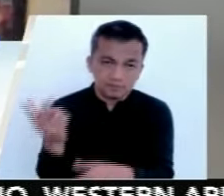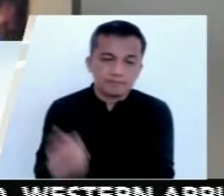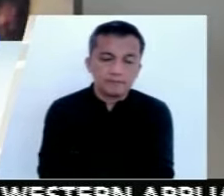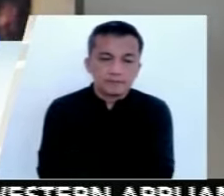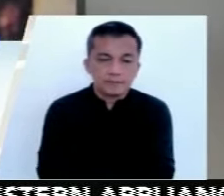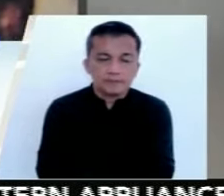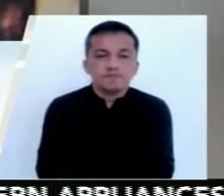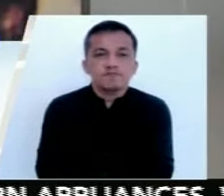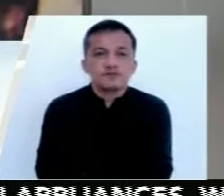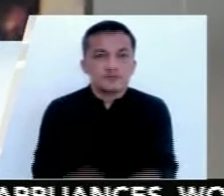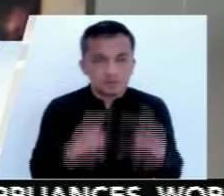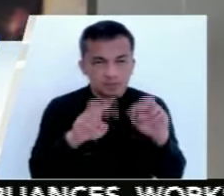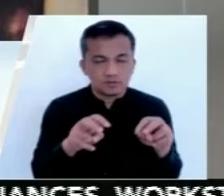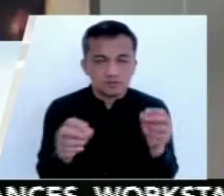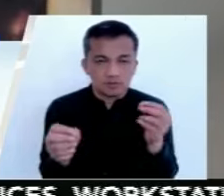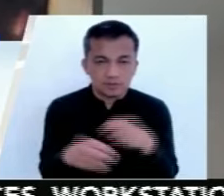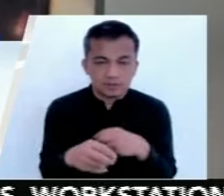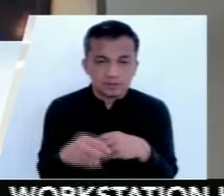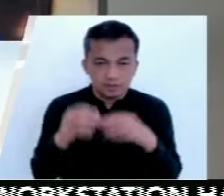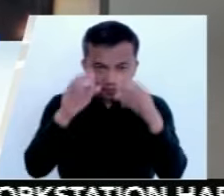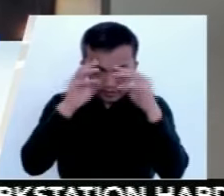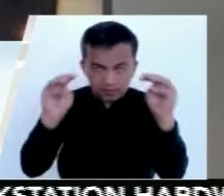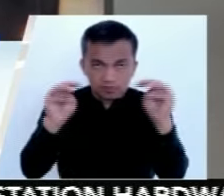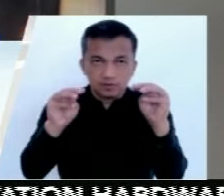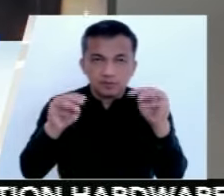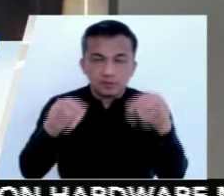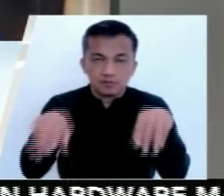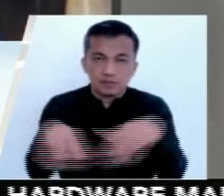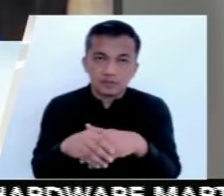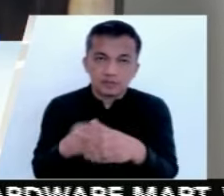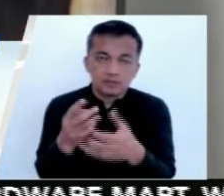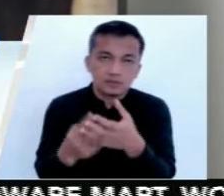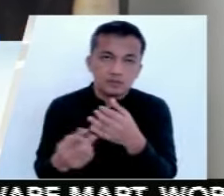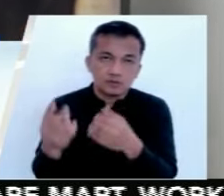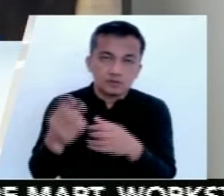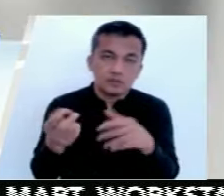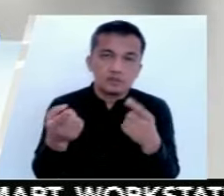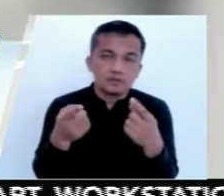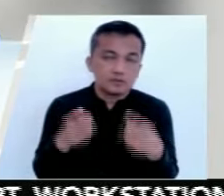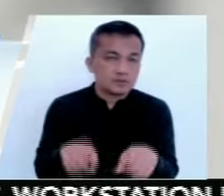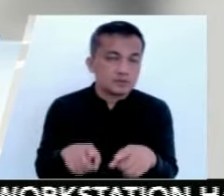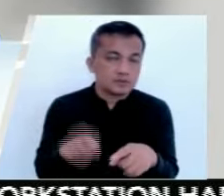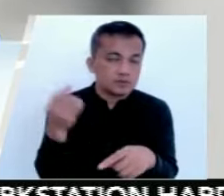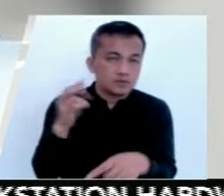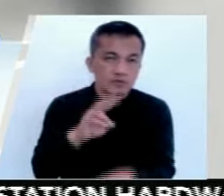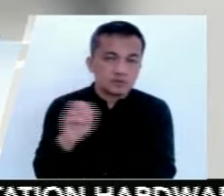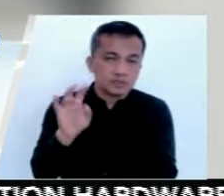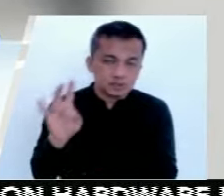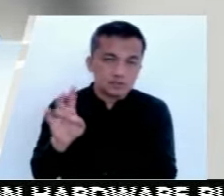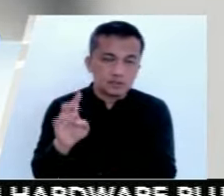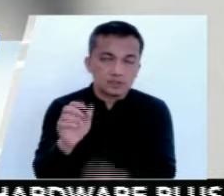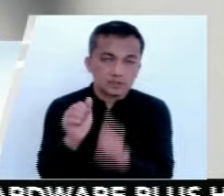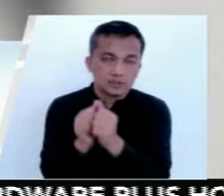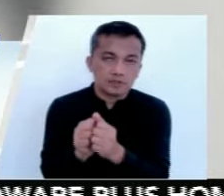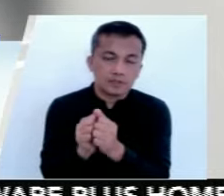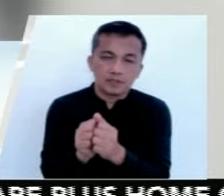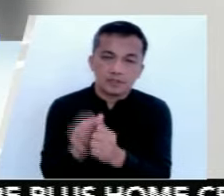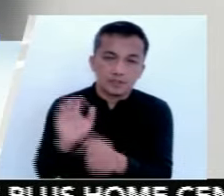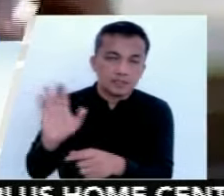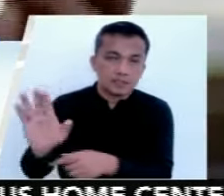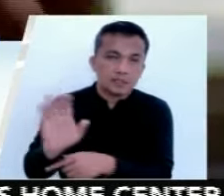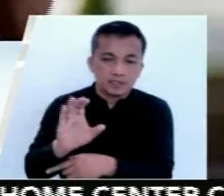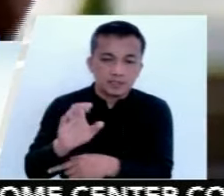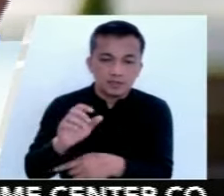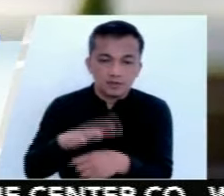pa ng opisina ng alkalde na nagkasal sa mag-asawa ang posibleng nangyari noong 2007, katuwang ang kanilang local civil